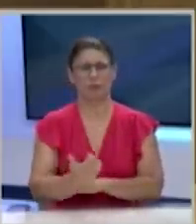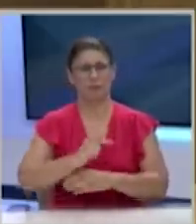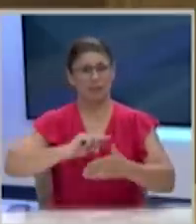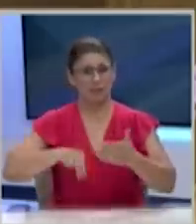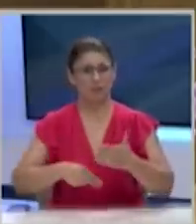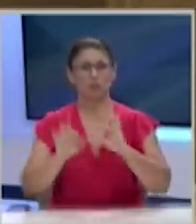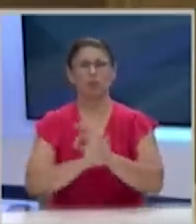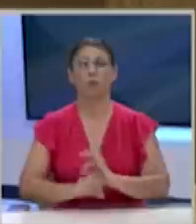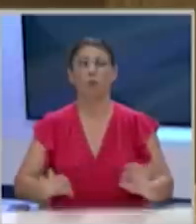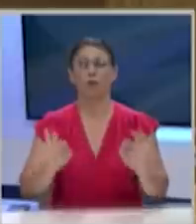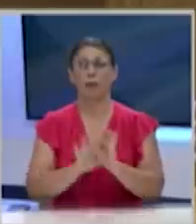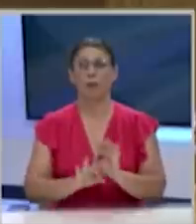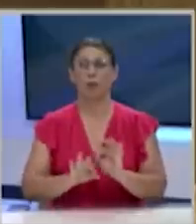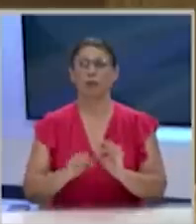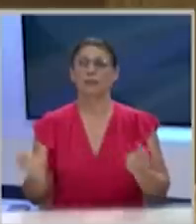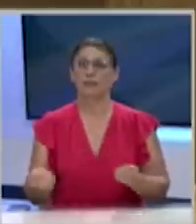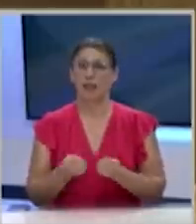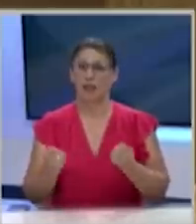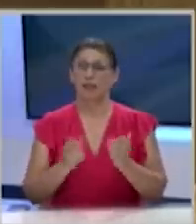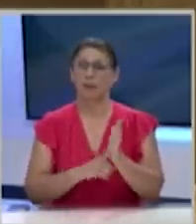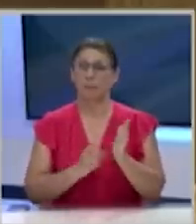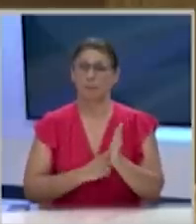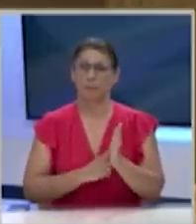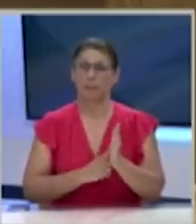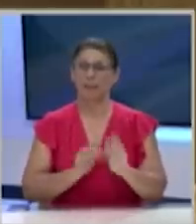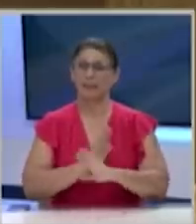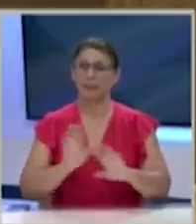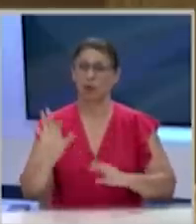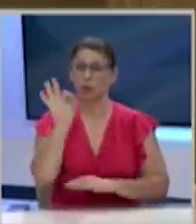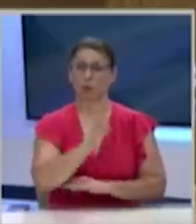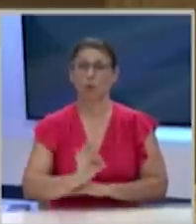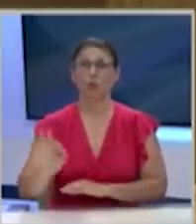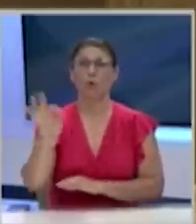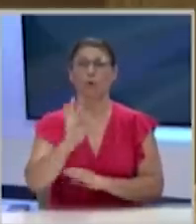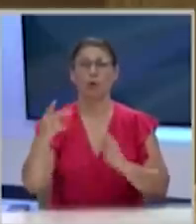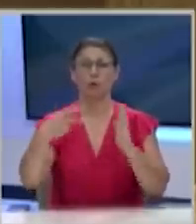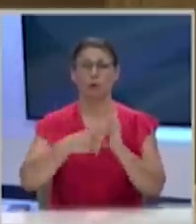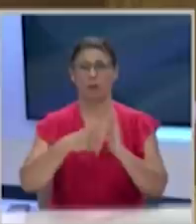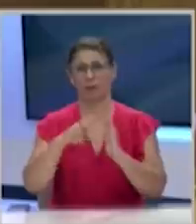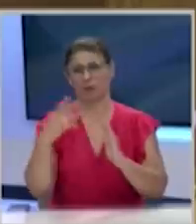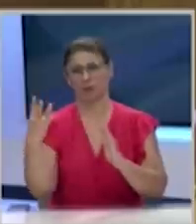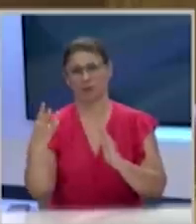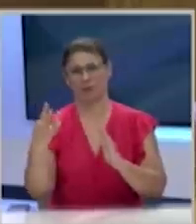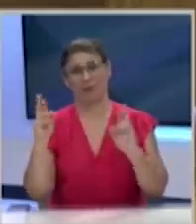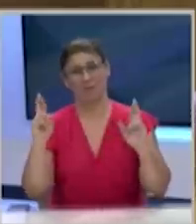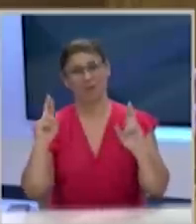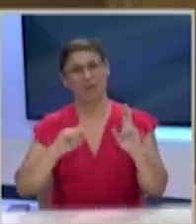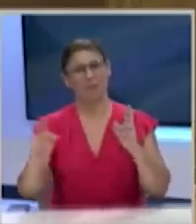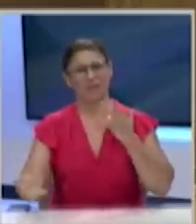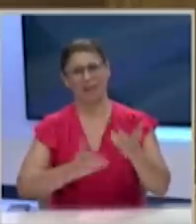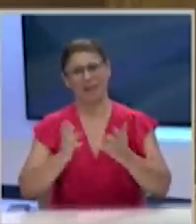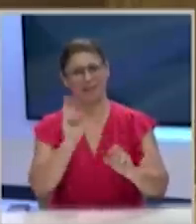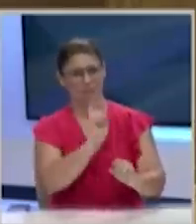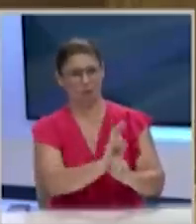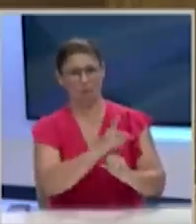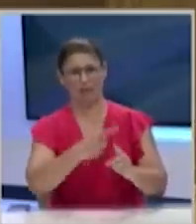συμβάσεις που προβλέπουν ότι τα έργα πρέπει να ολοκληρωθούν τον Οκτώβριο του 2023. Ελπίζουμε να μην καεί και η υπόλοιπη Ελλάδα